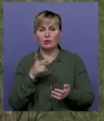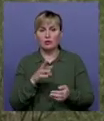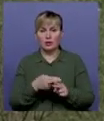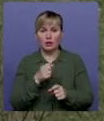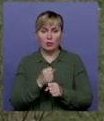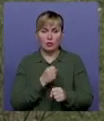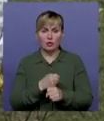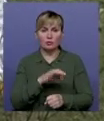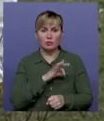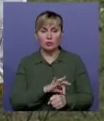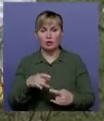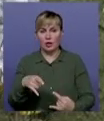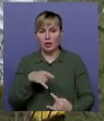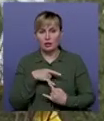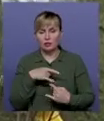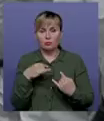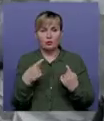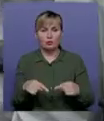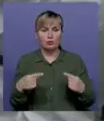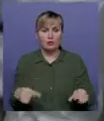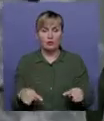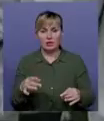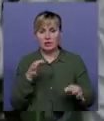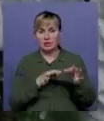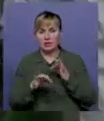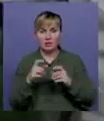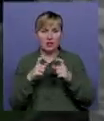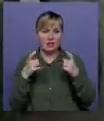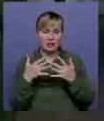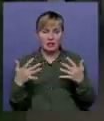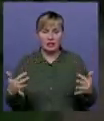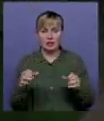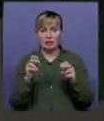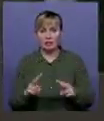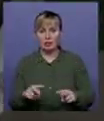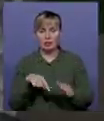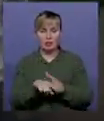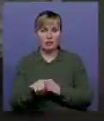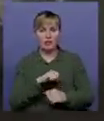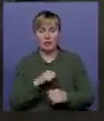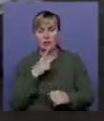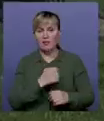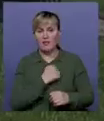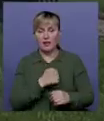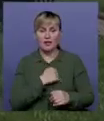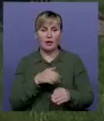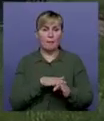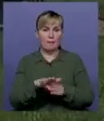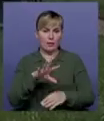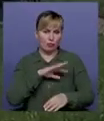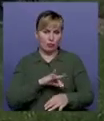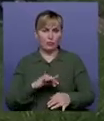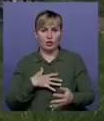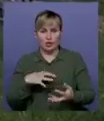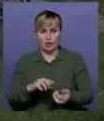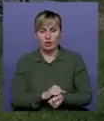санобработки используются костюмы химзащиты и другие средства. Спецтехника тоже из армейских боксов. Сами же военные полны духа и